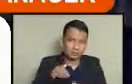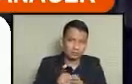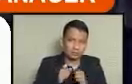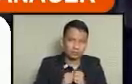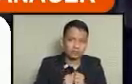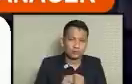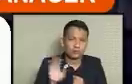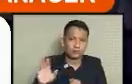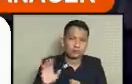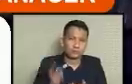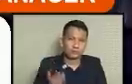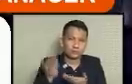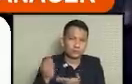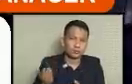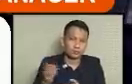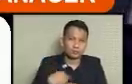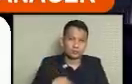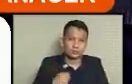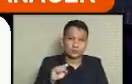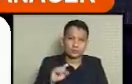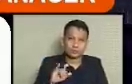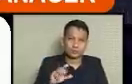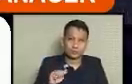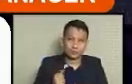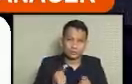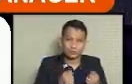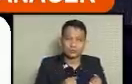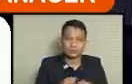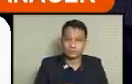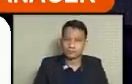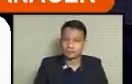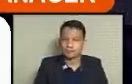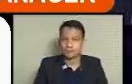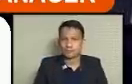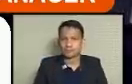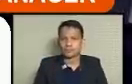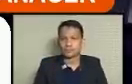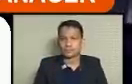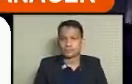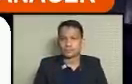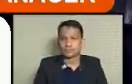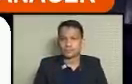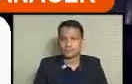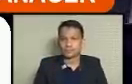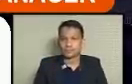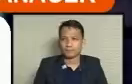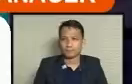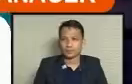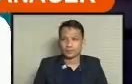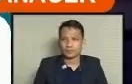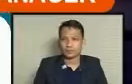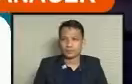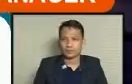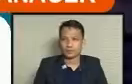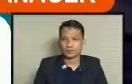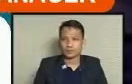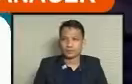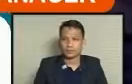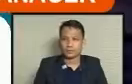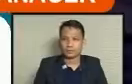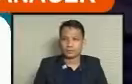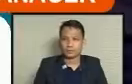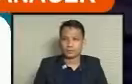sa ilalapit namin sa SOSYA. Sige po, sir. Sige po. Kukuhan ko siya sa department namin.